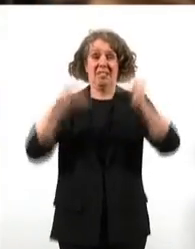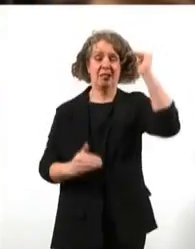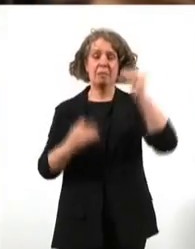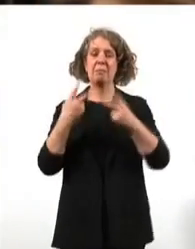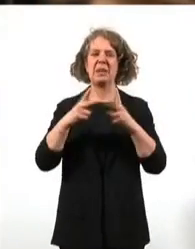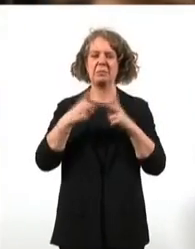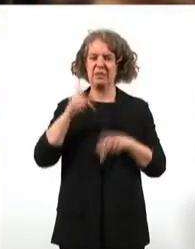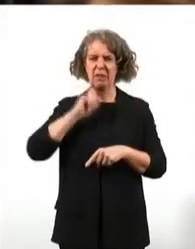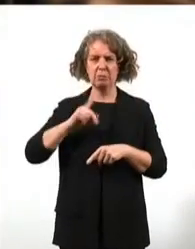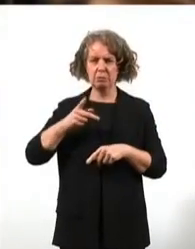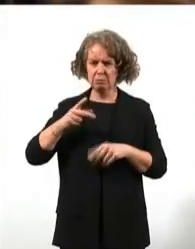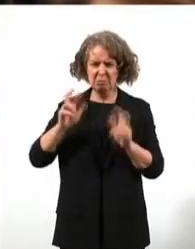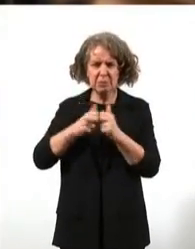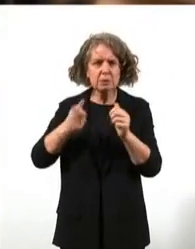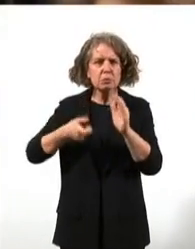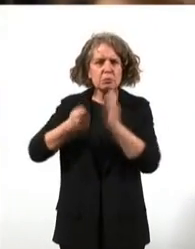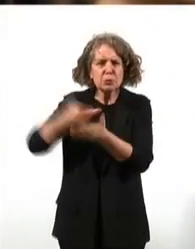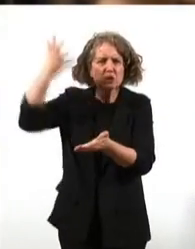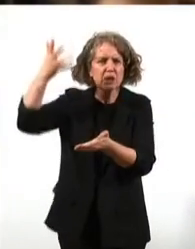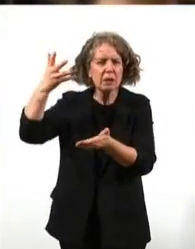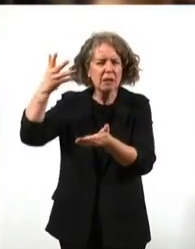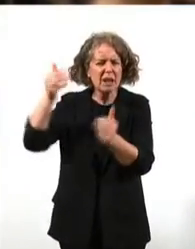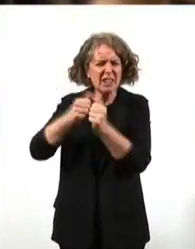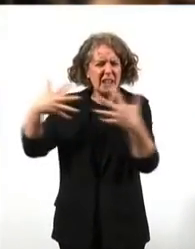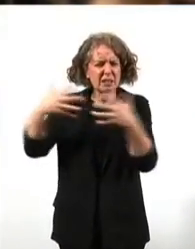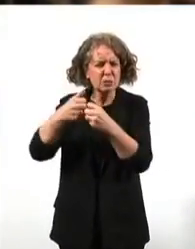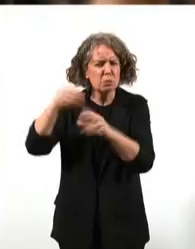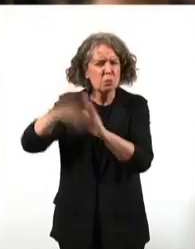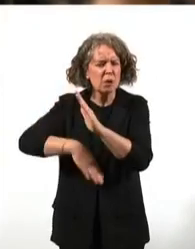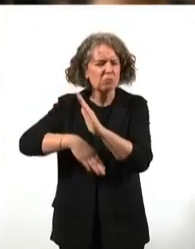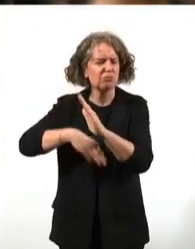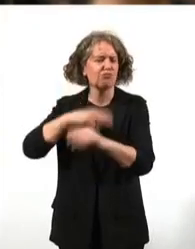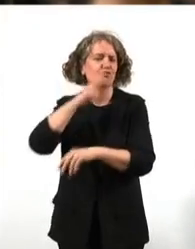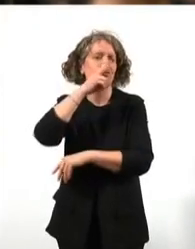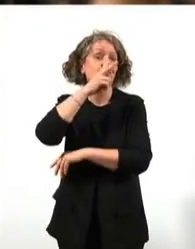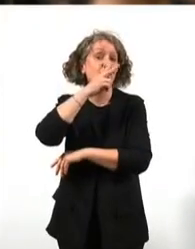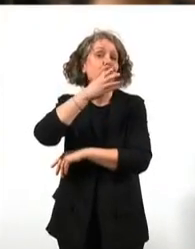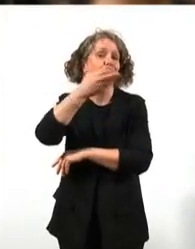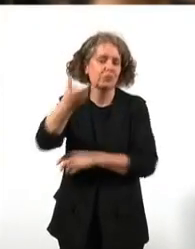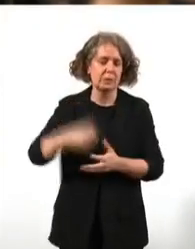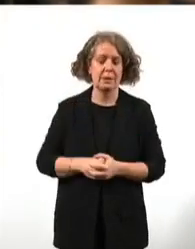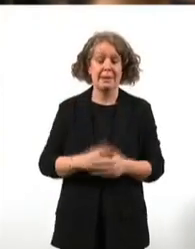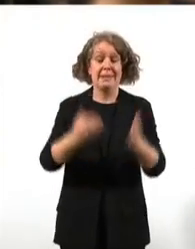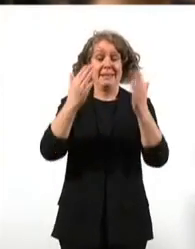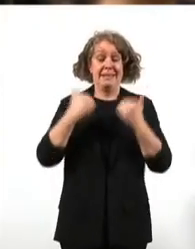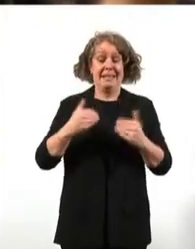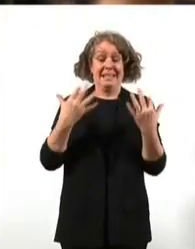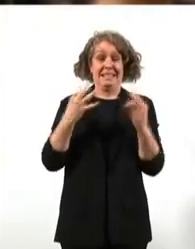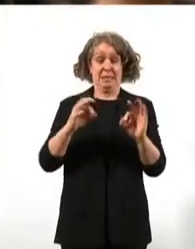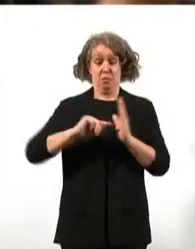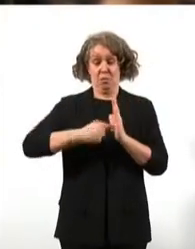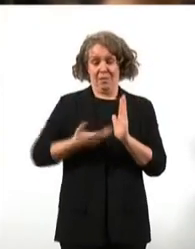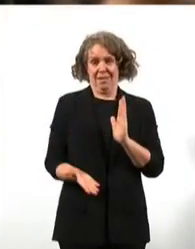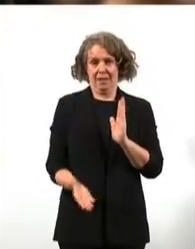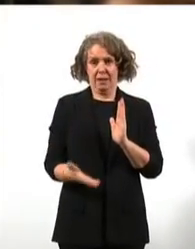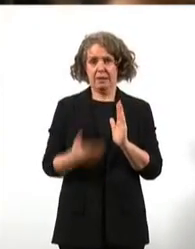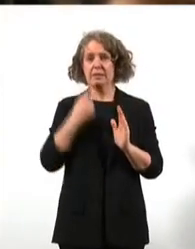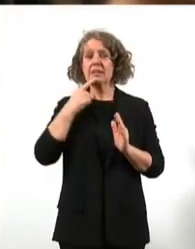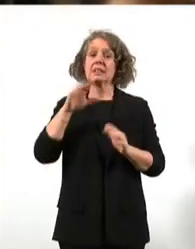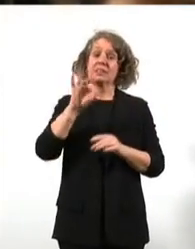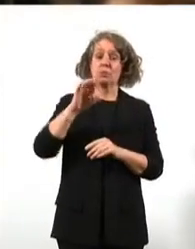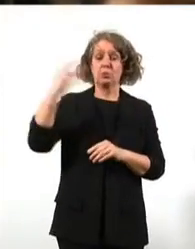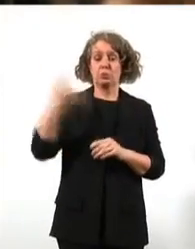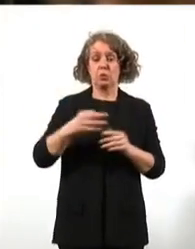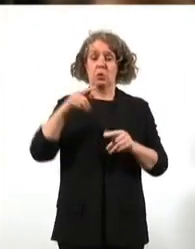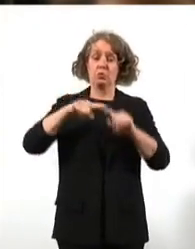le permis de conduire, sachant qu'elles ont moins d'accidents, ce qui est quand même assez amusant. Et enfin, le dixième point, près de 50% du budget moyen d'un étudiant,